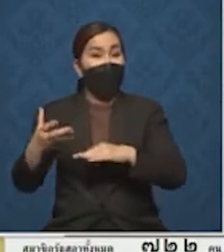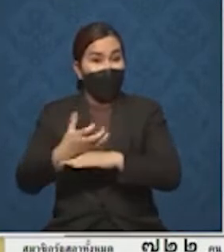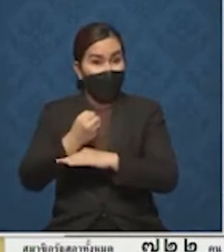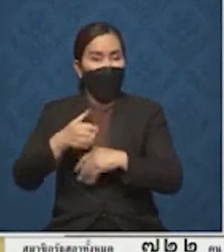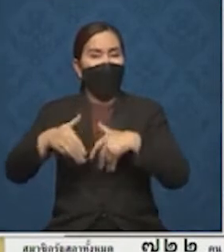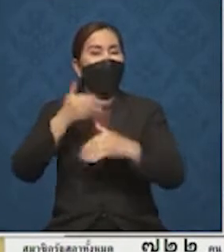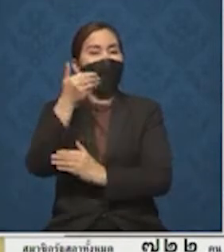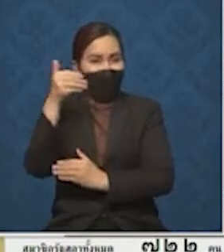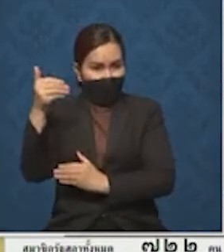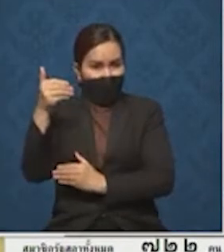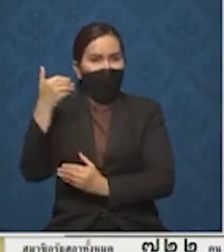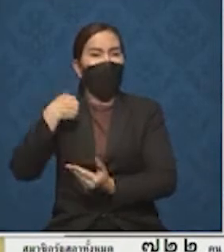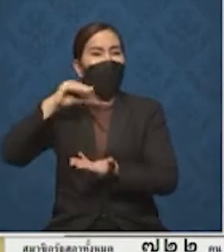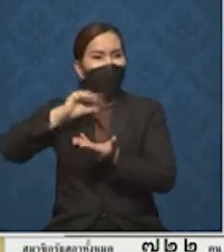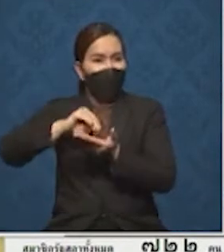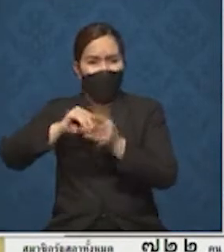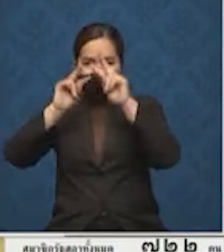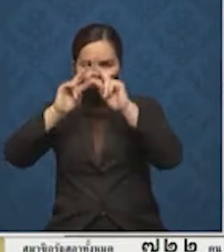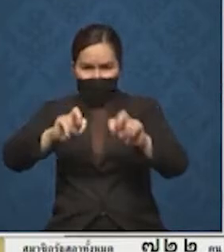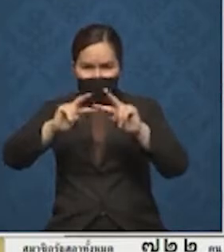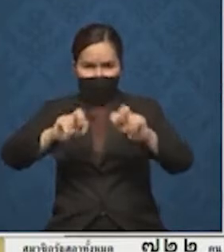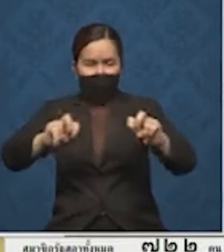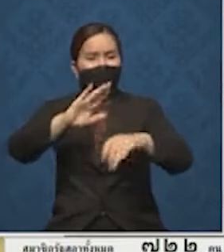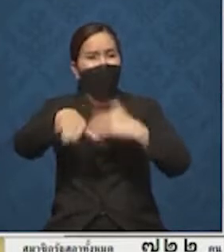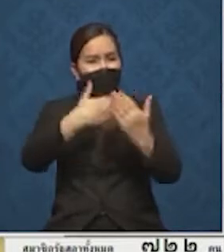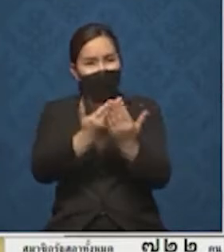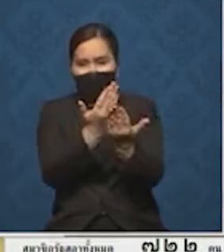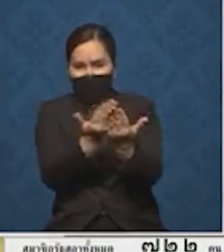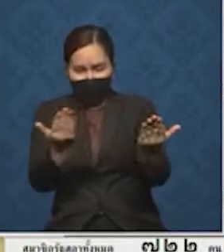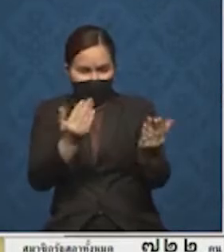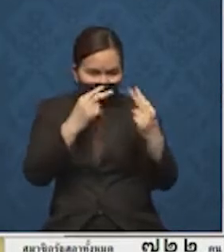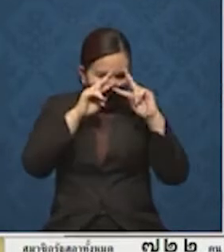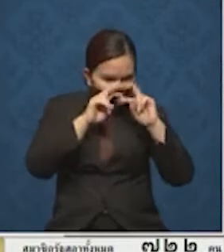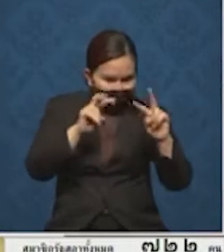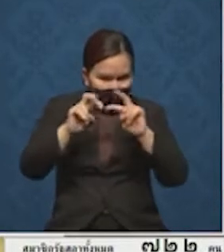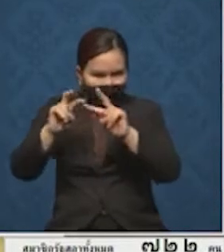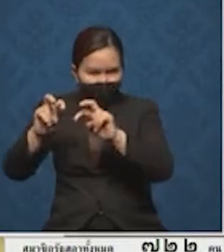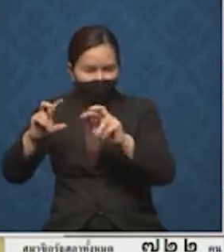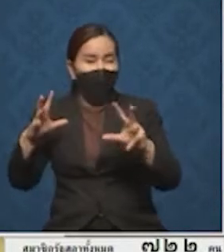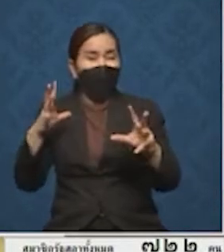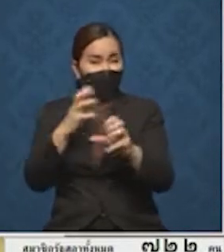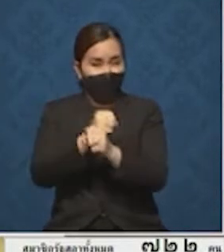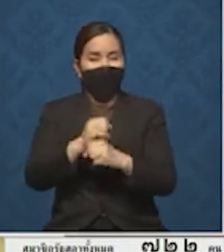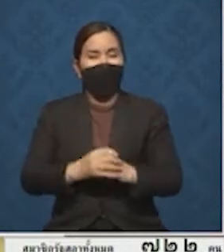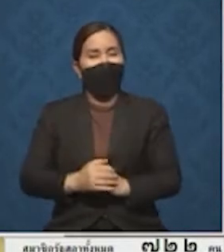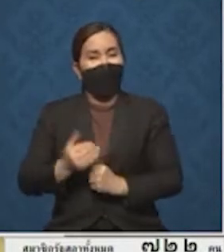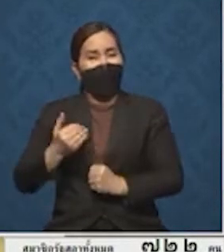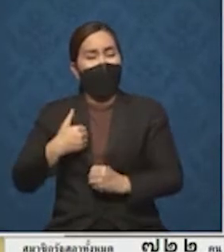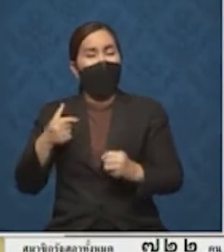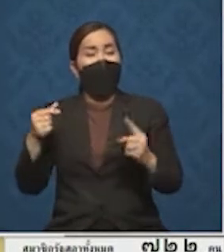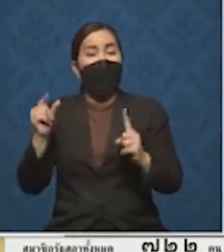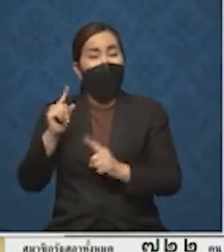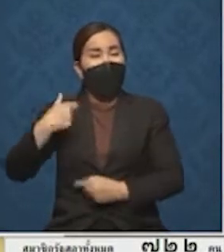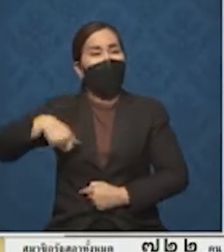ได้เอางานวจัยทั้หมดที่มีอยู่พยายามศึกษารวมถึงเอาคำวนิจฉัย